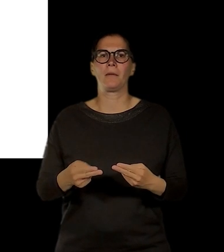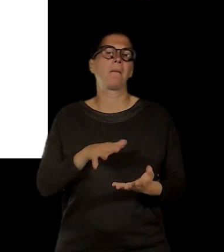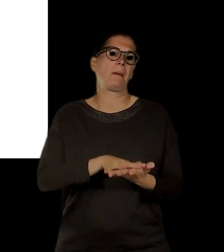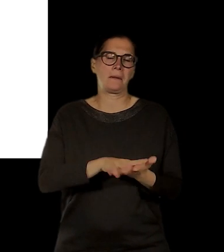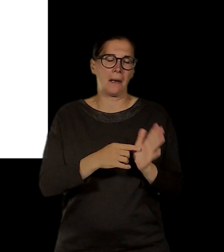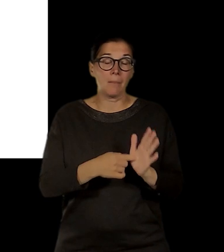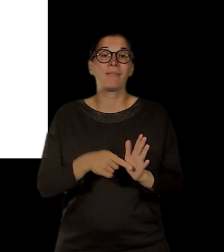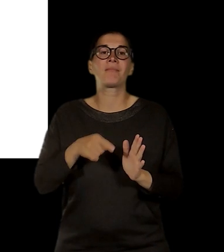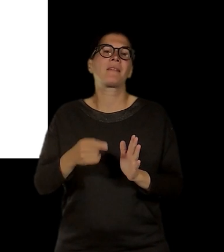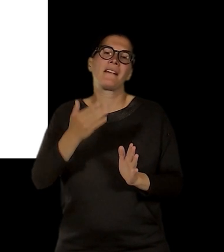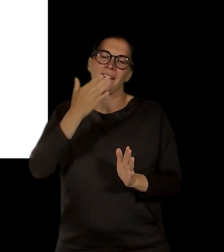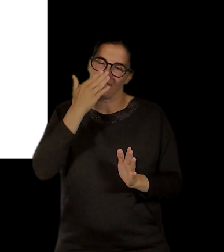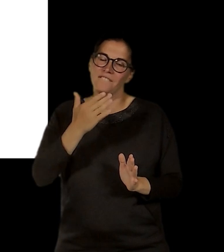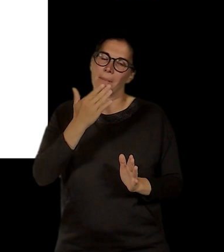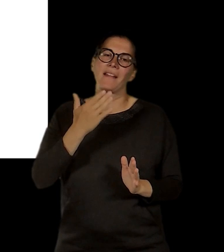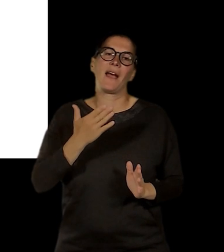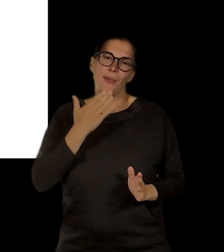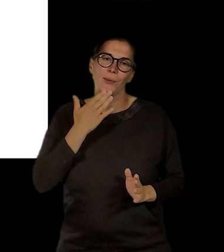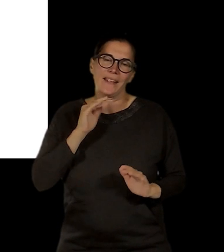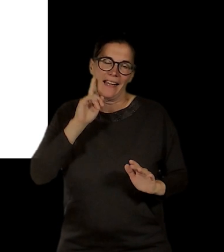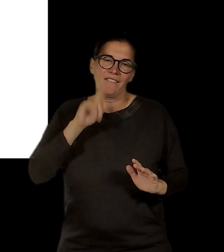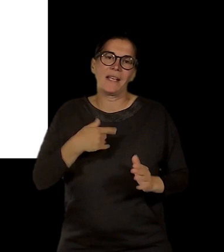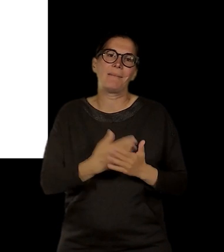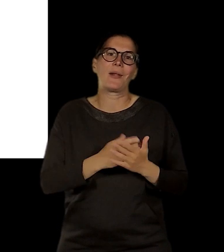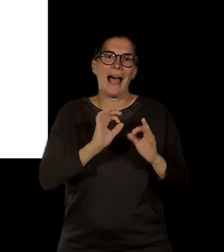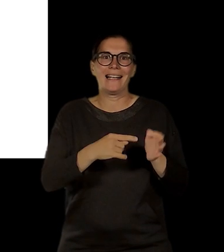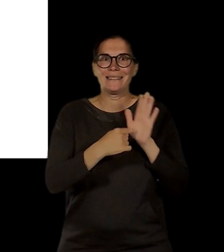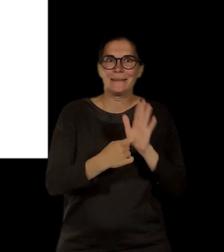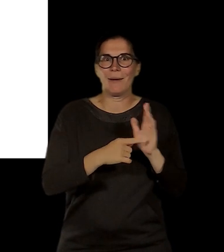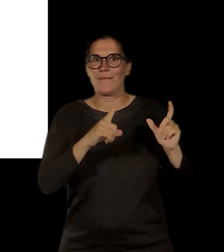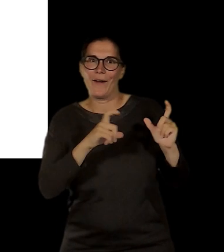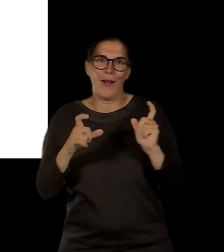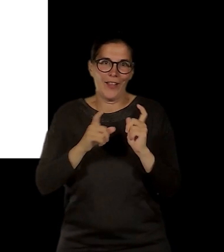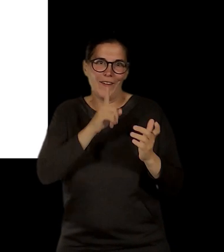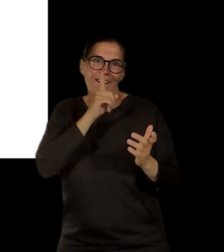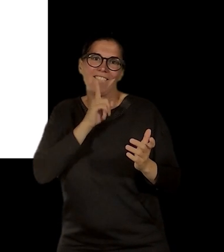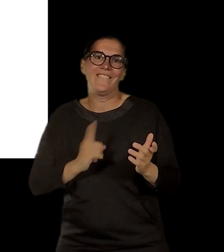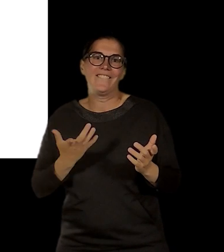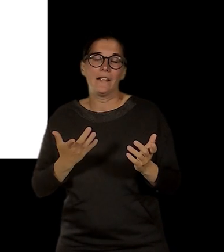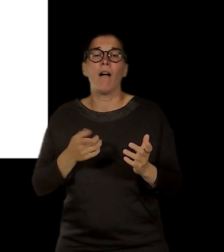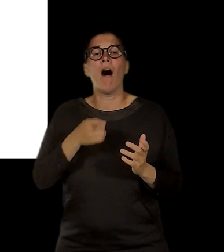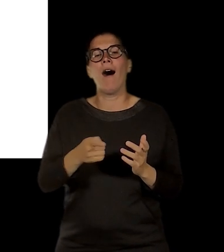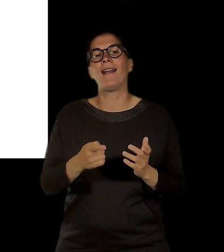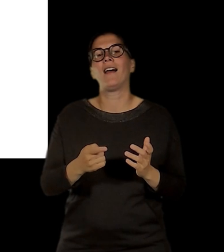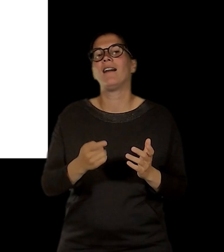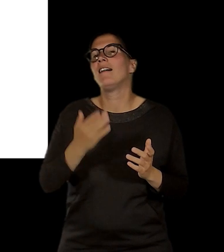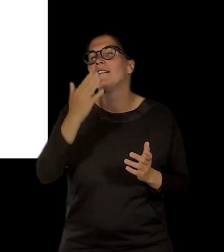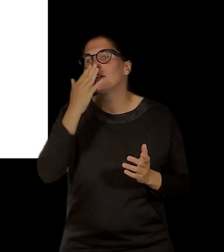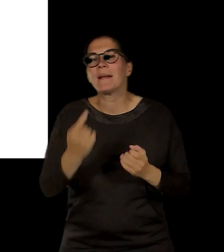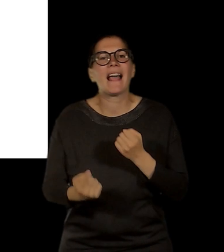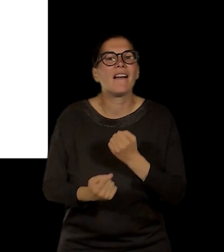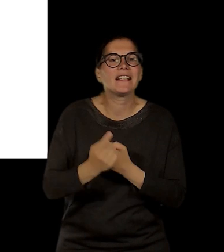takhle trošku nudně, proto jsem ukazoval ty výzošky, protože jsou vlastně sexy, ale takhle nudně vypadá to, co je výsledkem